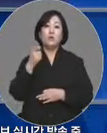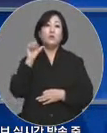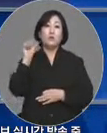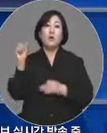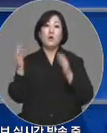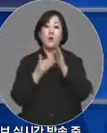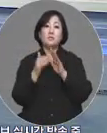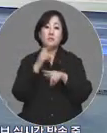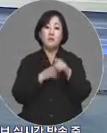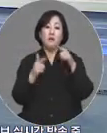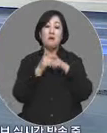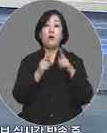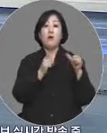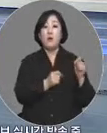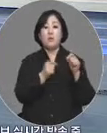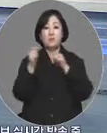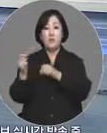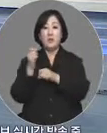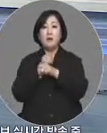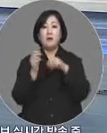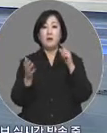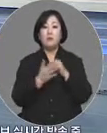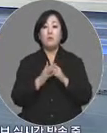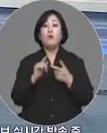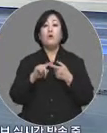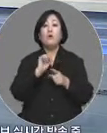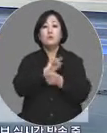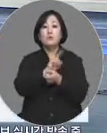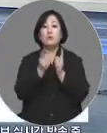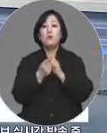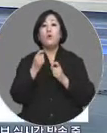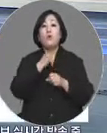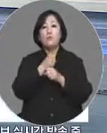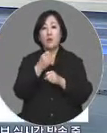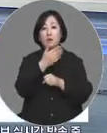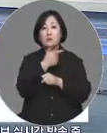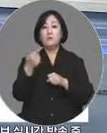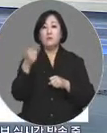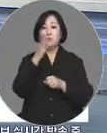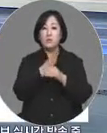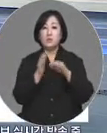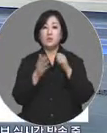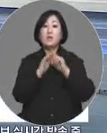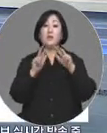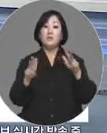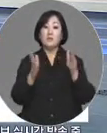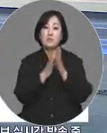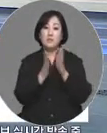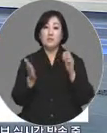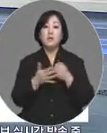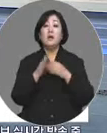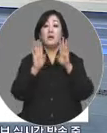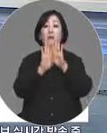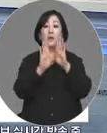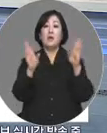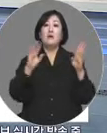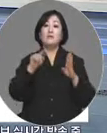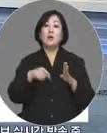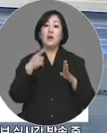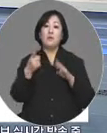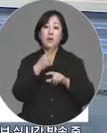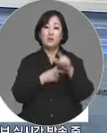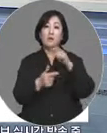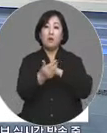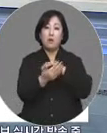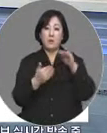65세까지 확대했습니다. 네, 일단 대면 수업의 불안감은 있지만요. 시작이 됐습니다. 개학 후에 오미크론 대응을 위해서 또